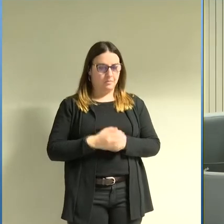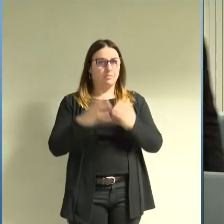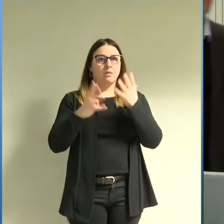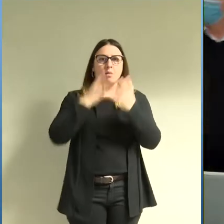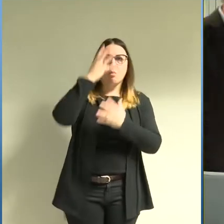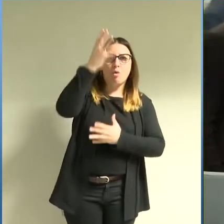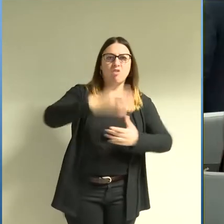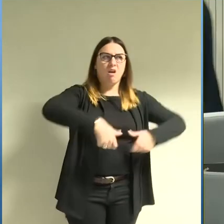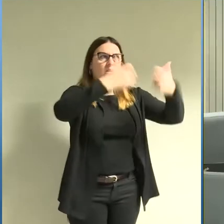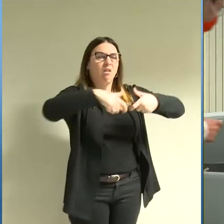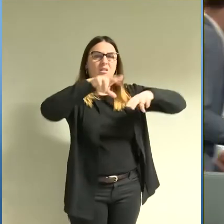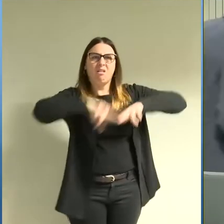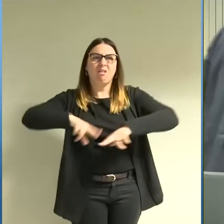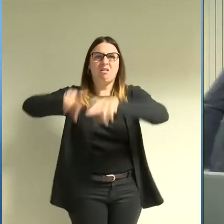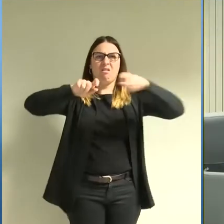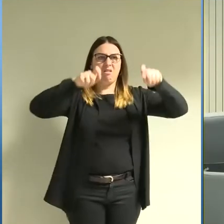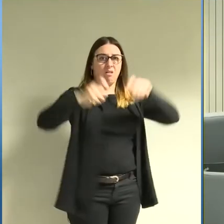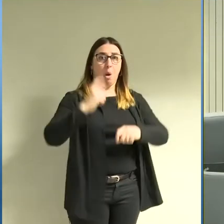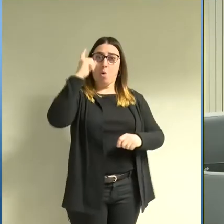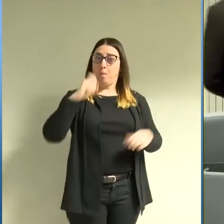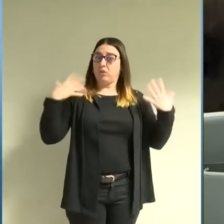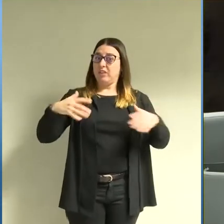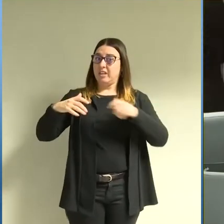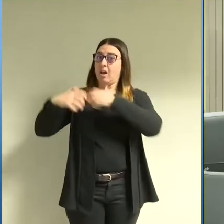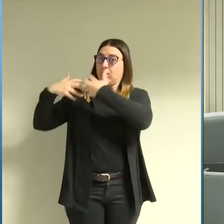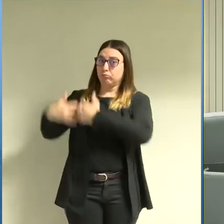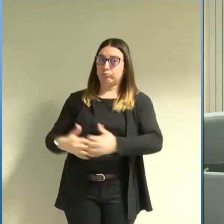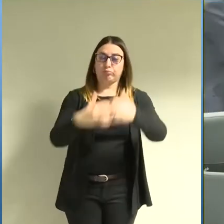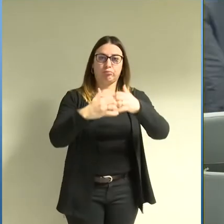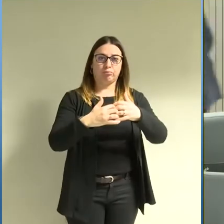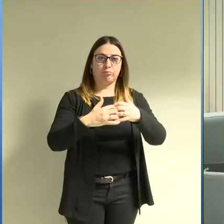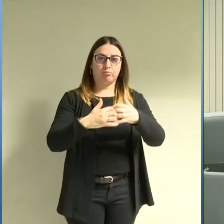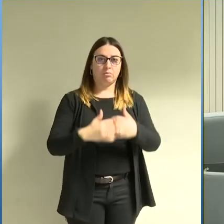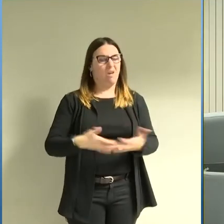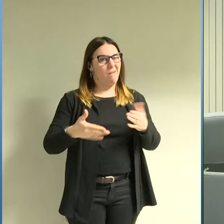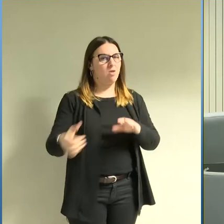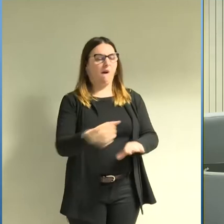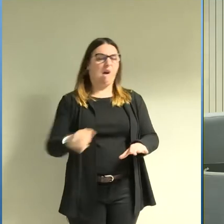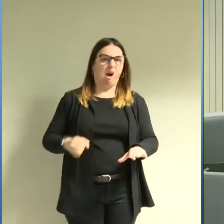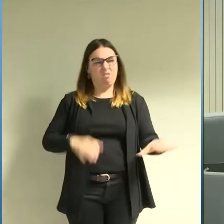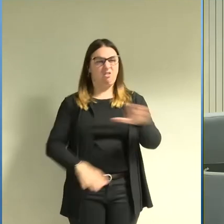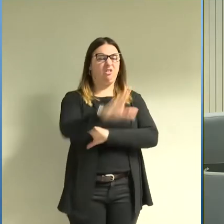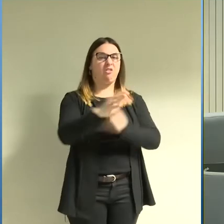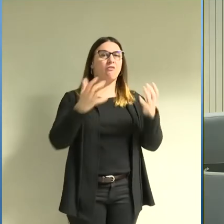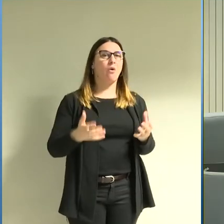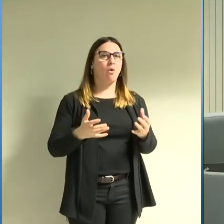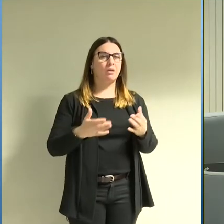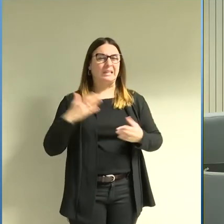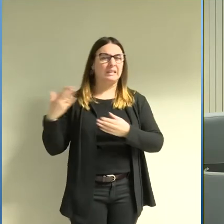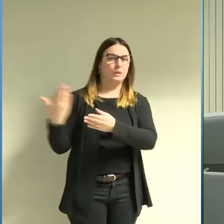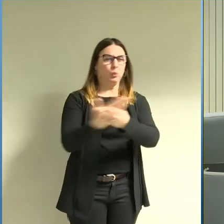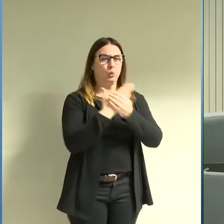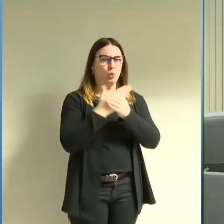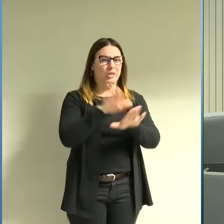urbain étant enclenché il s'agit maintenant de passer à la vitesse supérieure pour que tous les dossiers